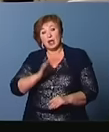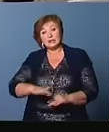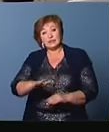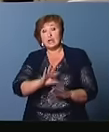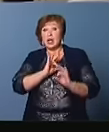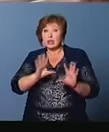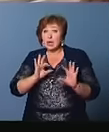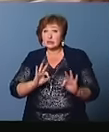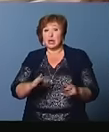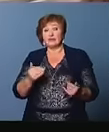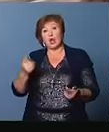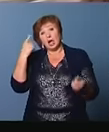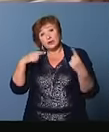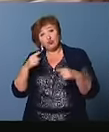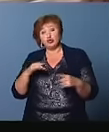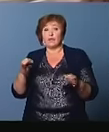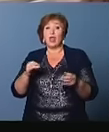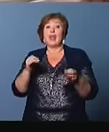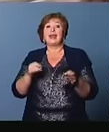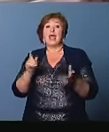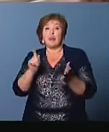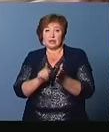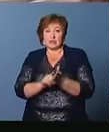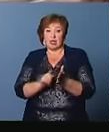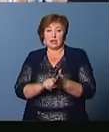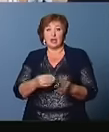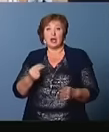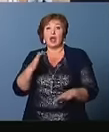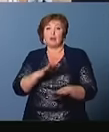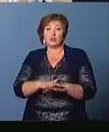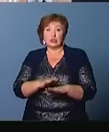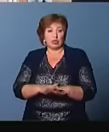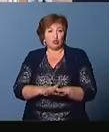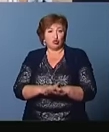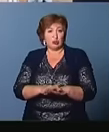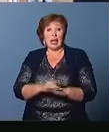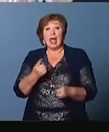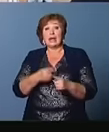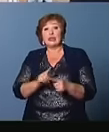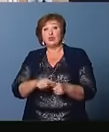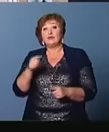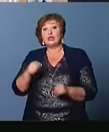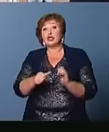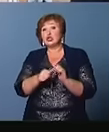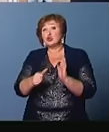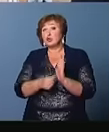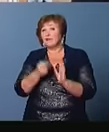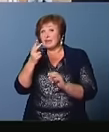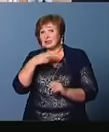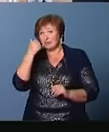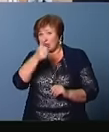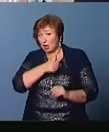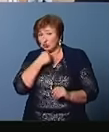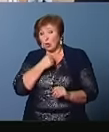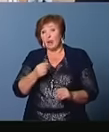разделении властей, законотворчестве и обязательно о единении и дружбе народов. Это единство, которое было в 1612 году, смогло